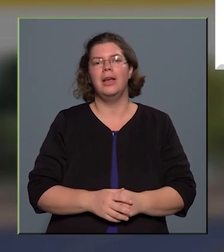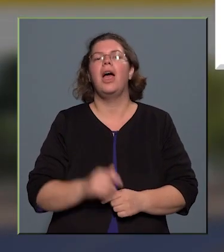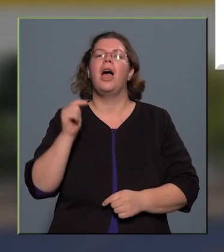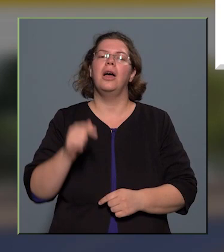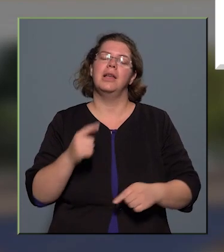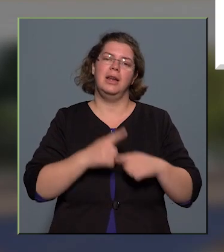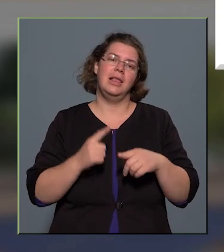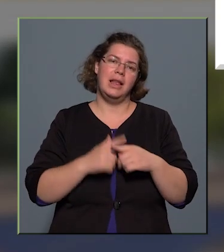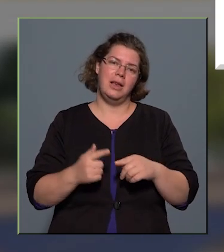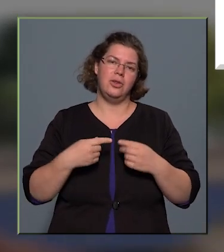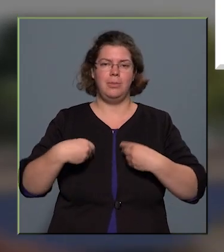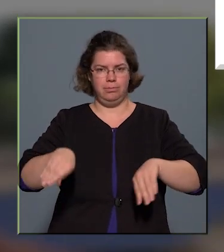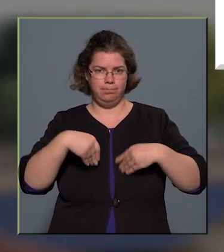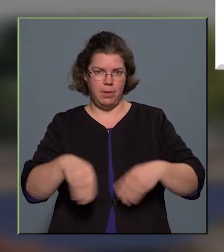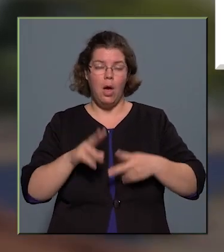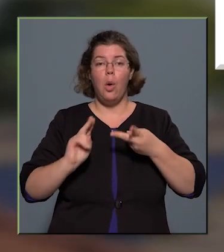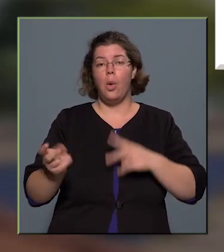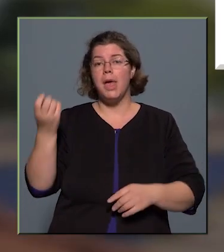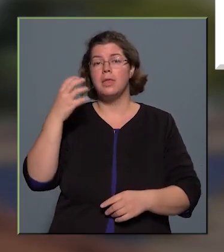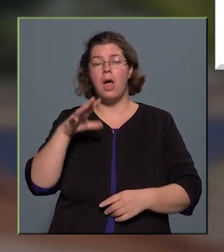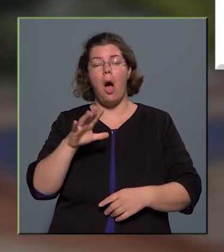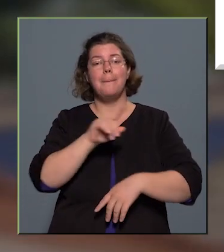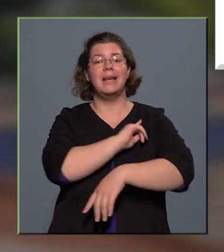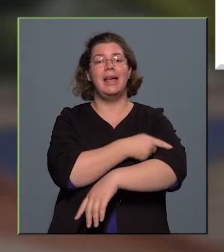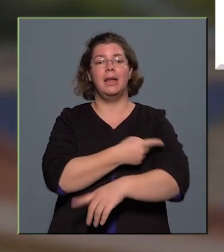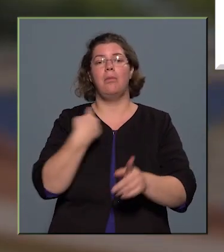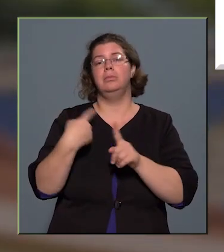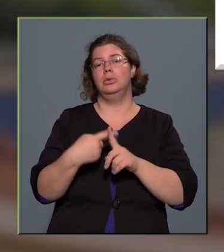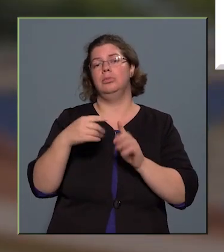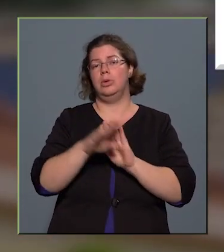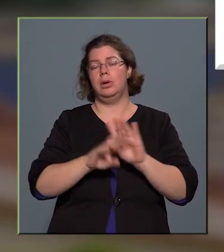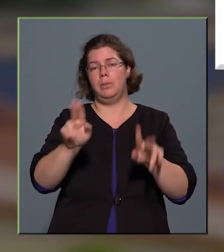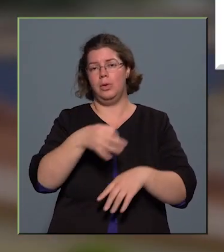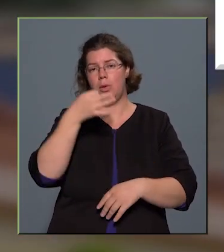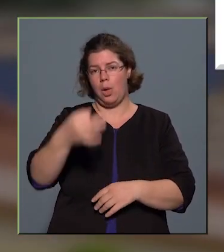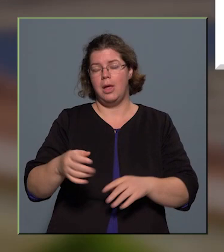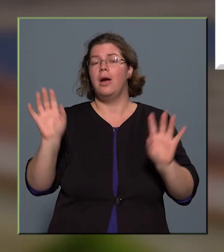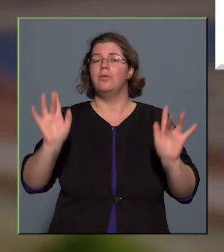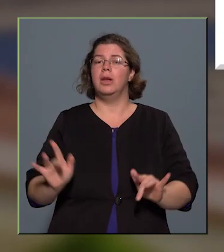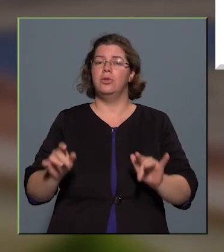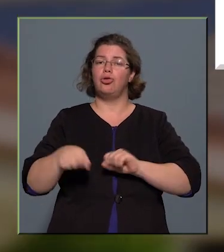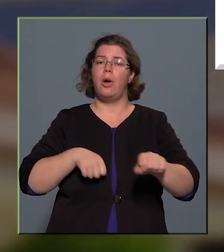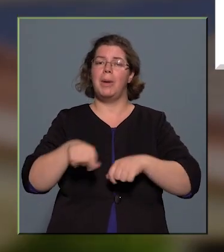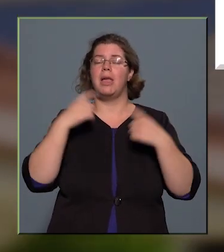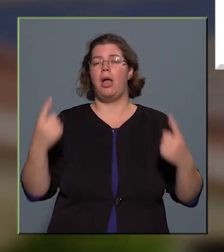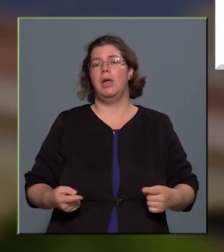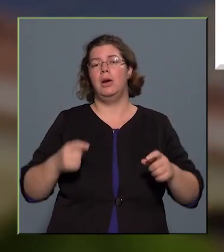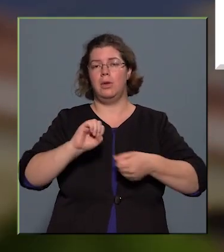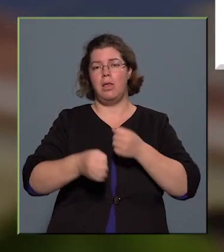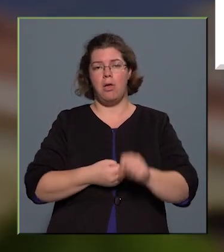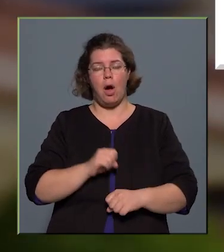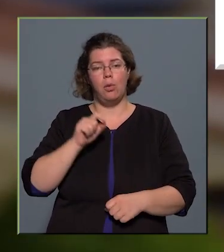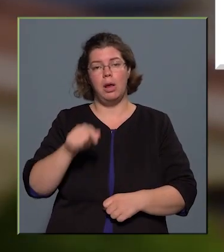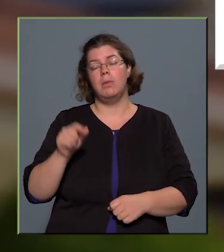annak részletesebb kifejtésére, hogy a Napenergia Plus programról szóló friss kormányhatározat a gyakorlatban